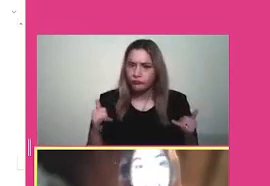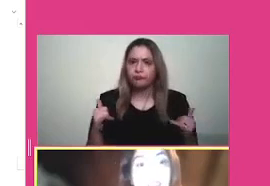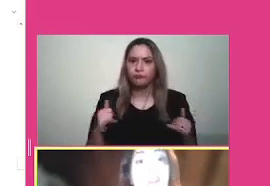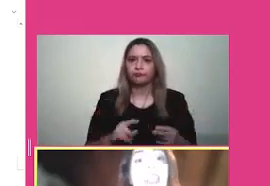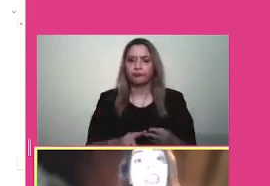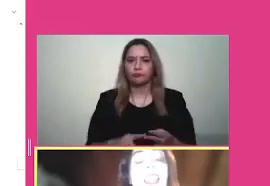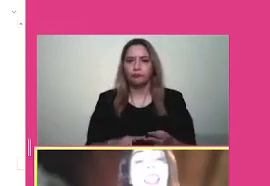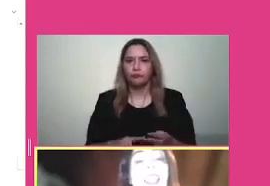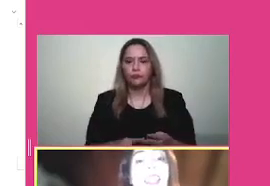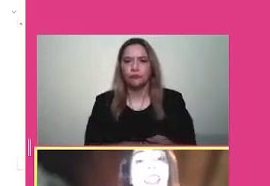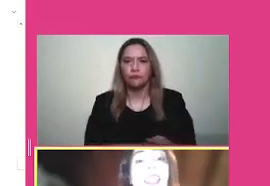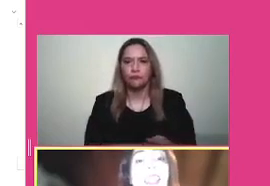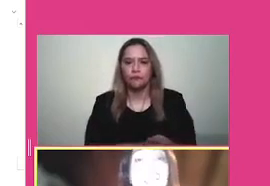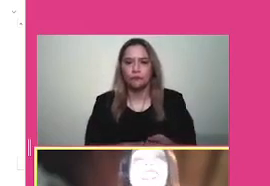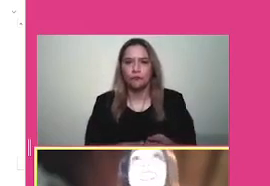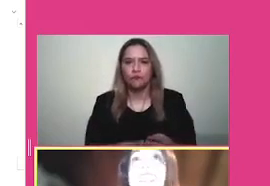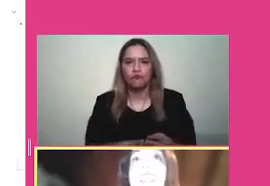παιχνίδια.